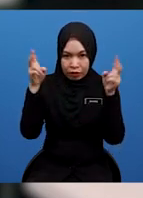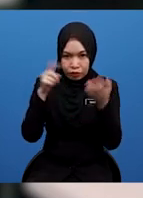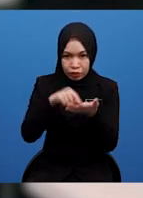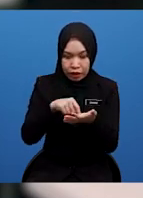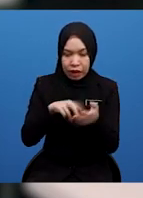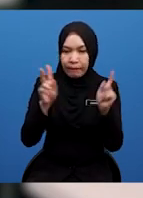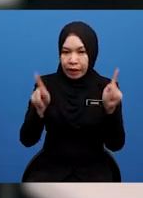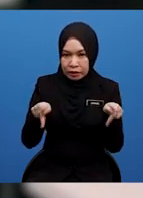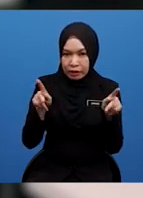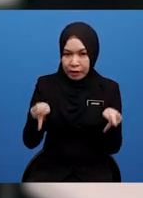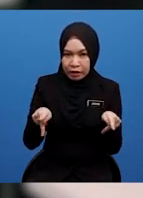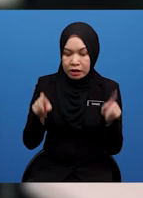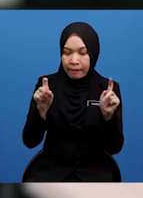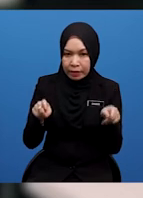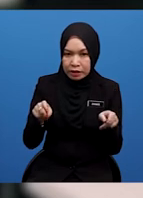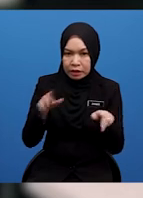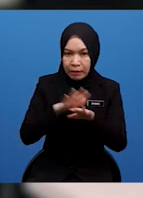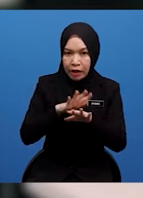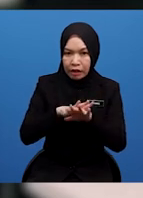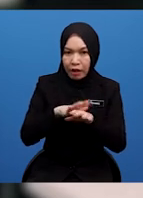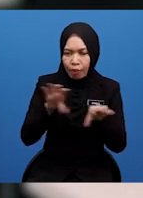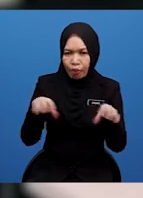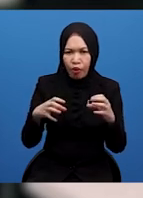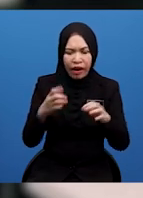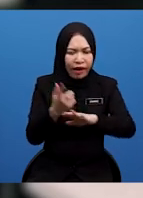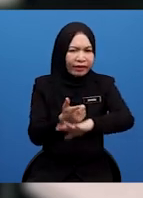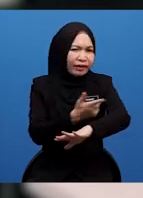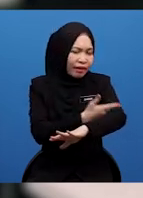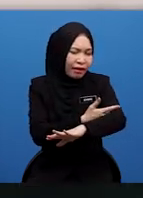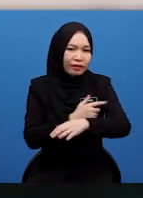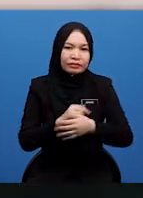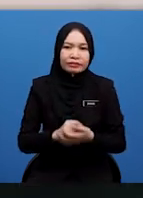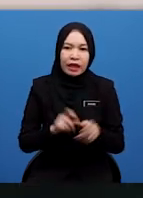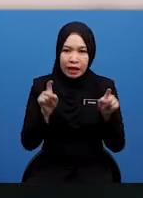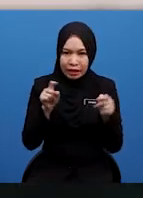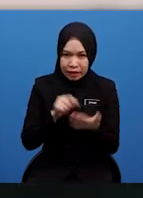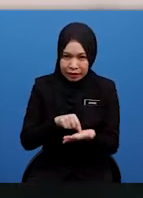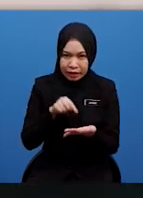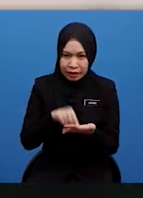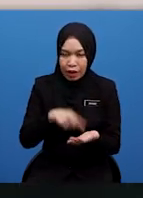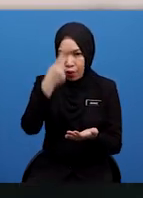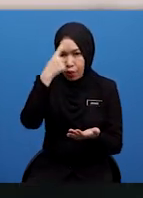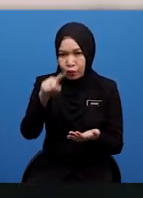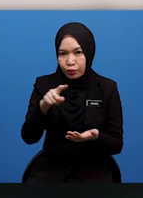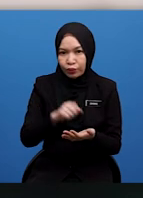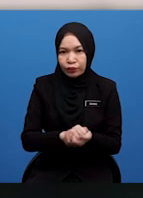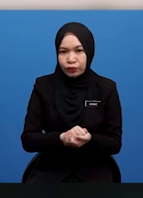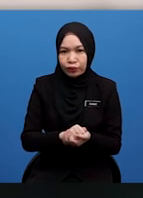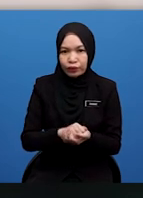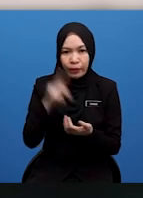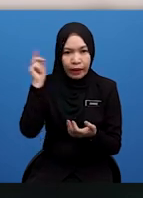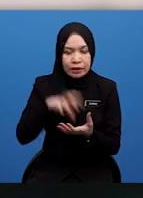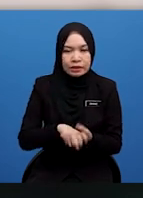sememangnya pelajar-pelajar perlu banyak membuat latihan. Ini bagi